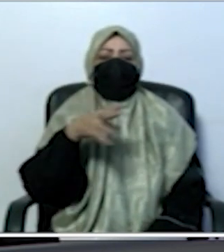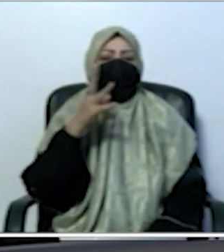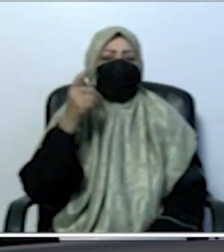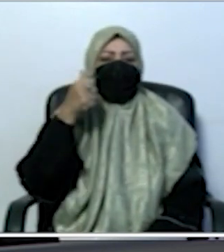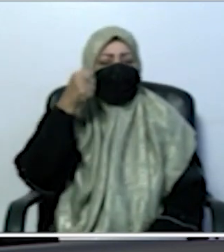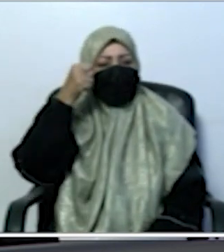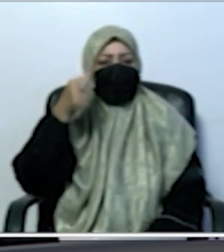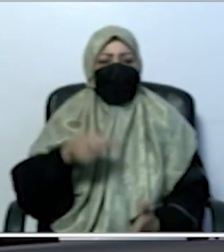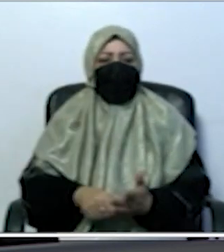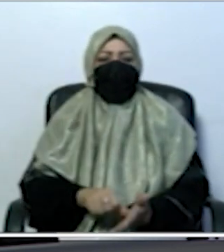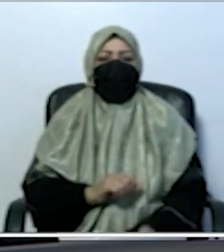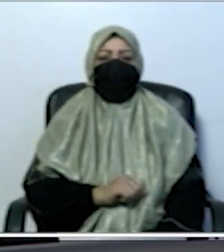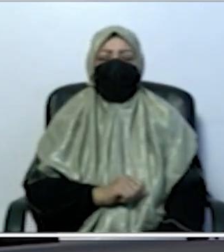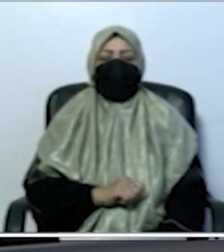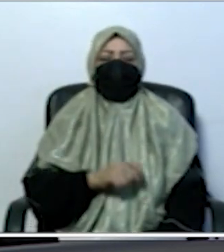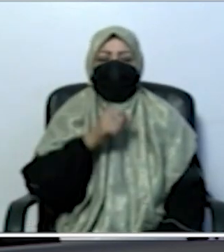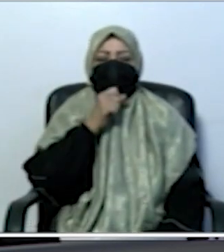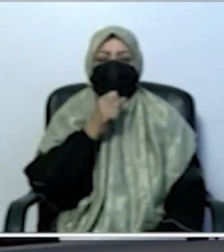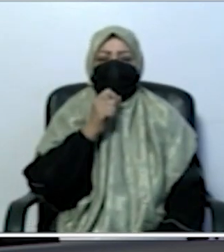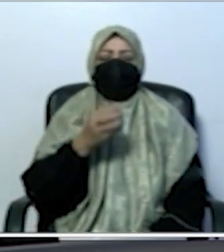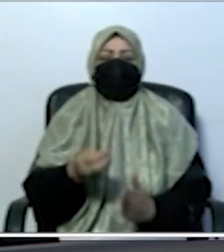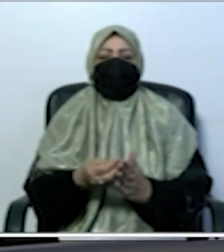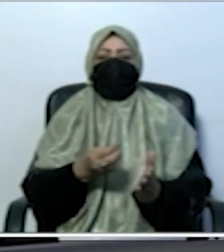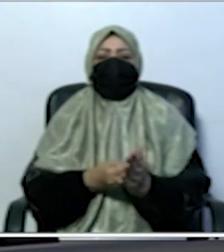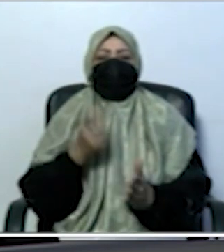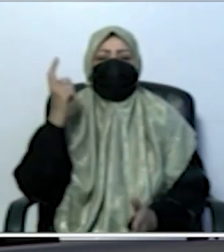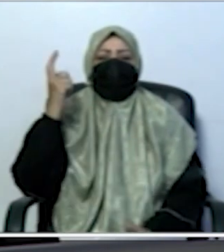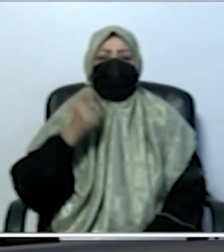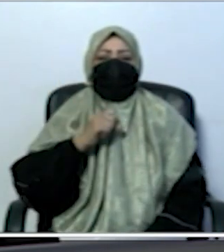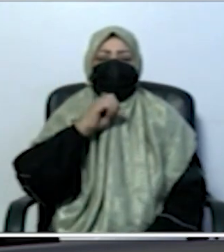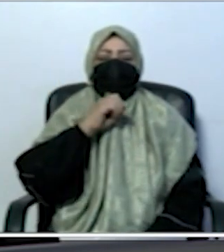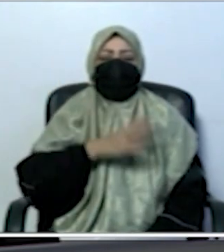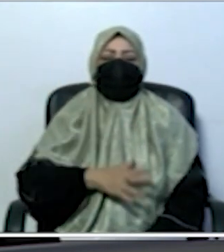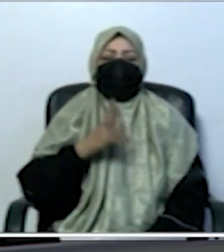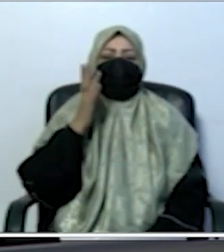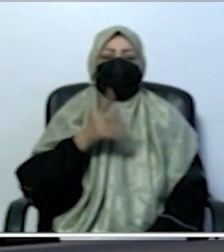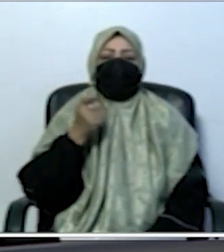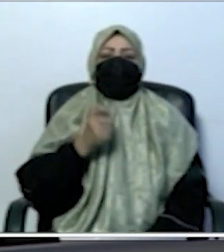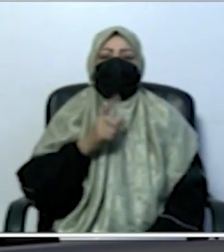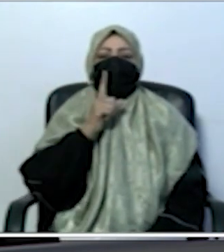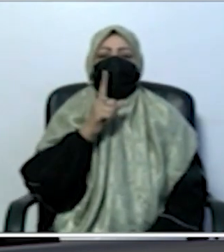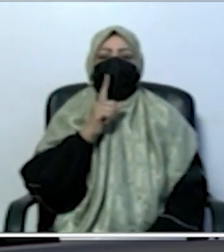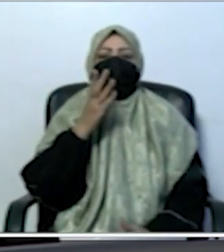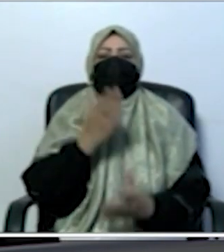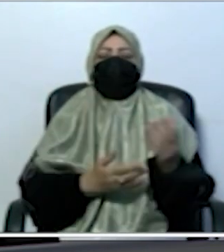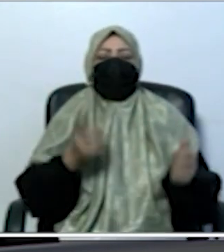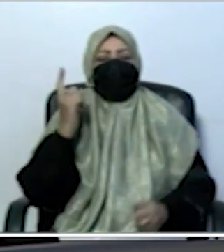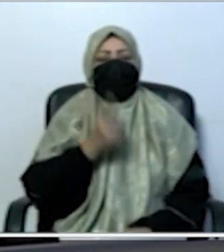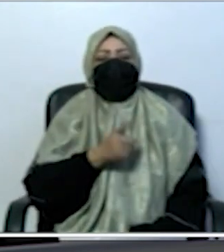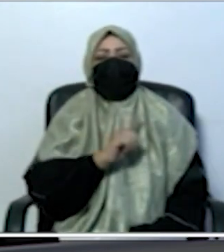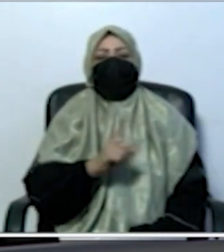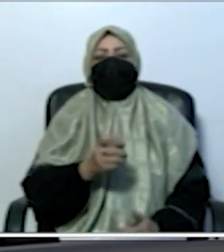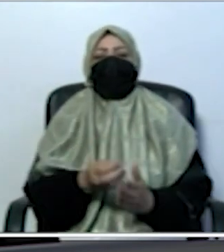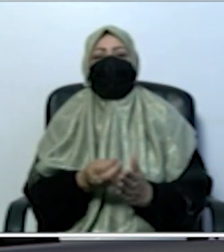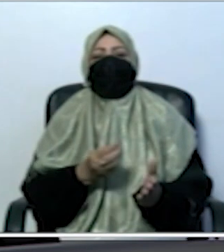صلى الله عليه وسلم الأم أن تدعو على أبنائها والأب أن يدعو على أبنائه، وقال